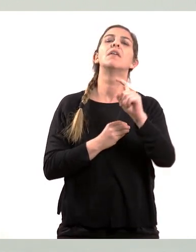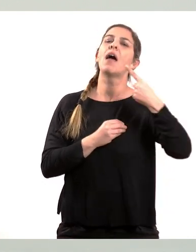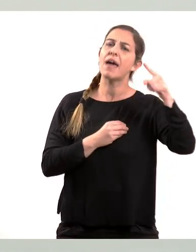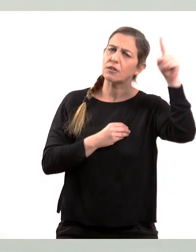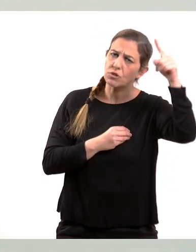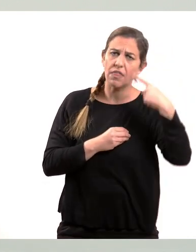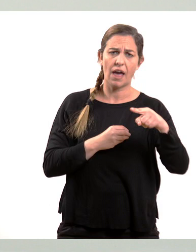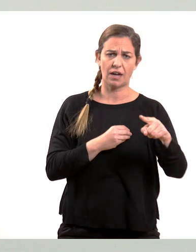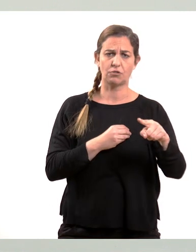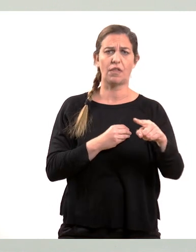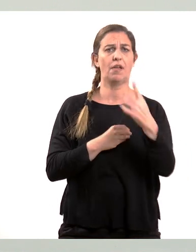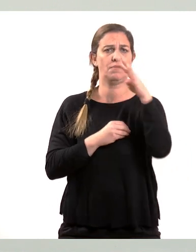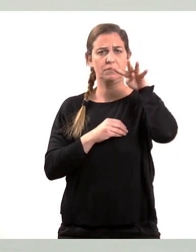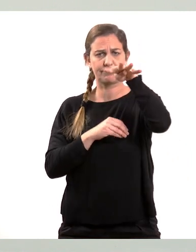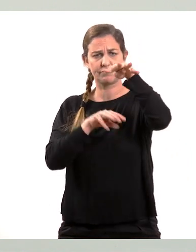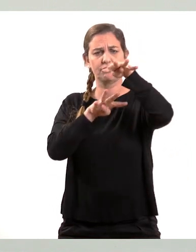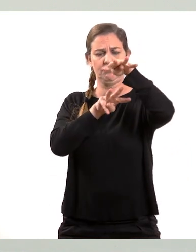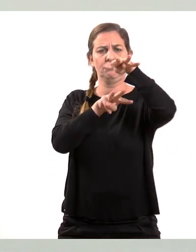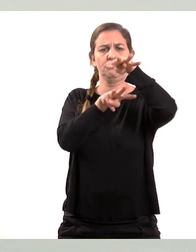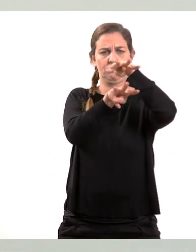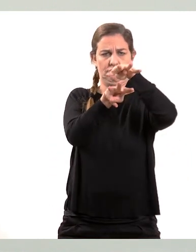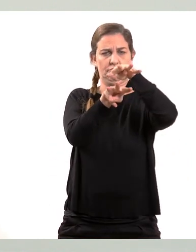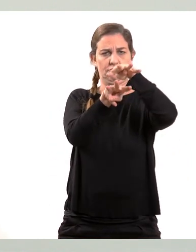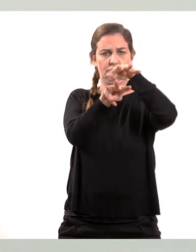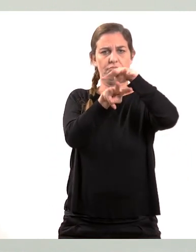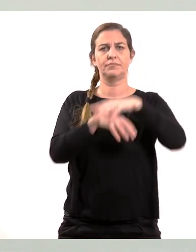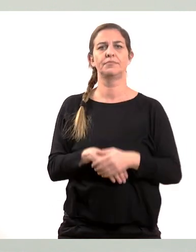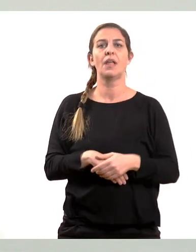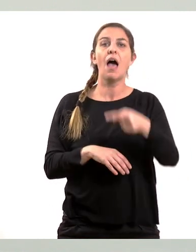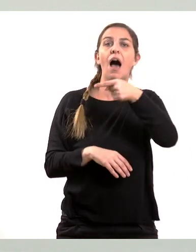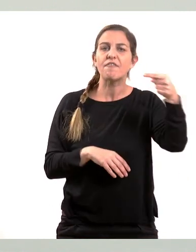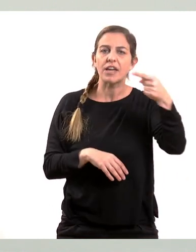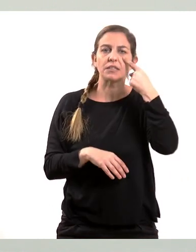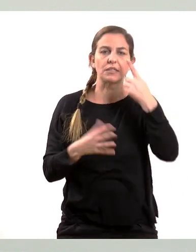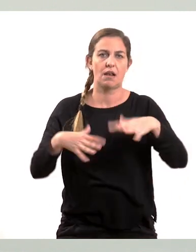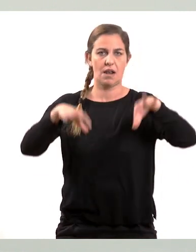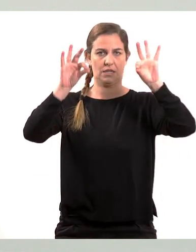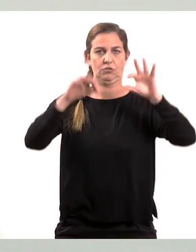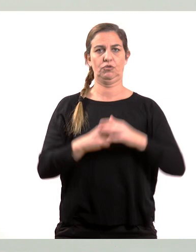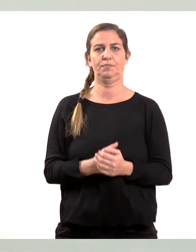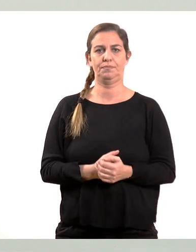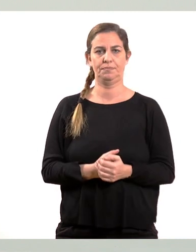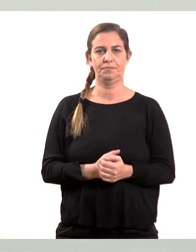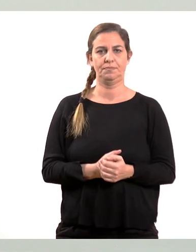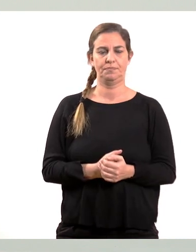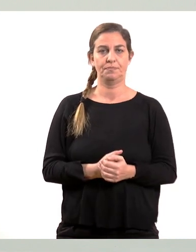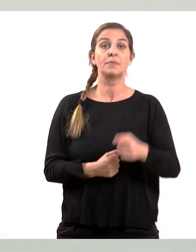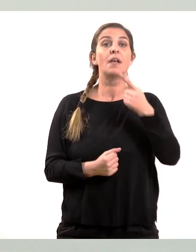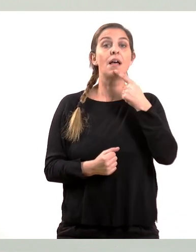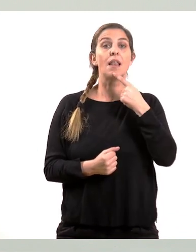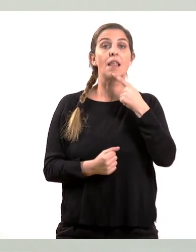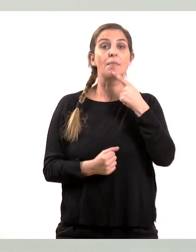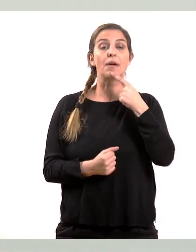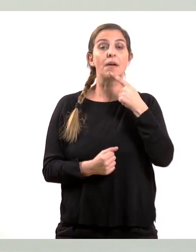πειράζει καθόλου. Και θα κάνουμε την αφαίρεσή μας. Για να ξεκινήσουμε. Και λέμε, 5